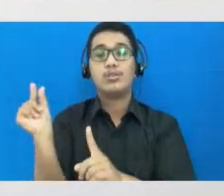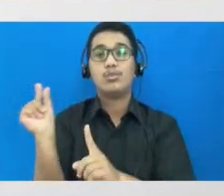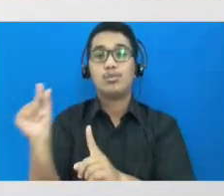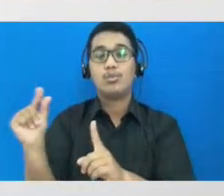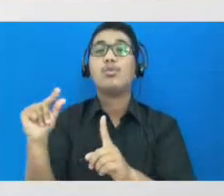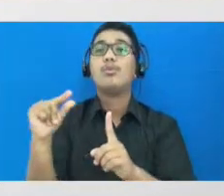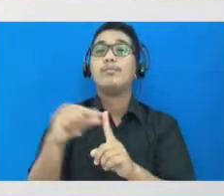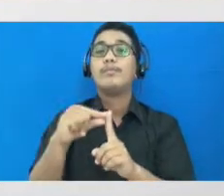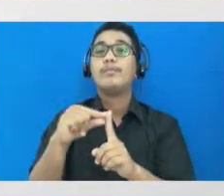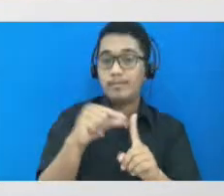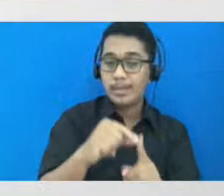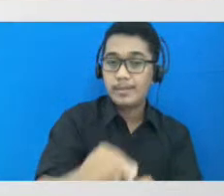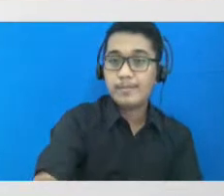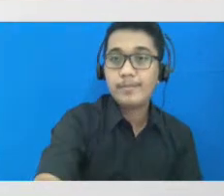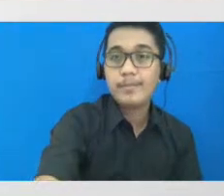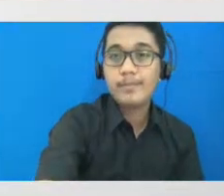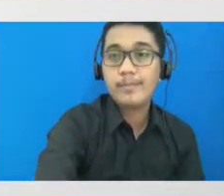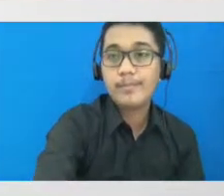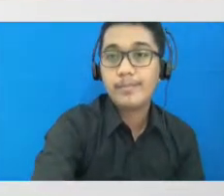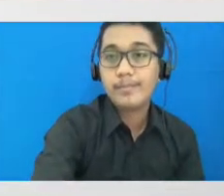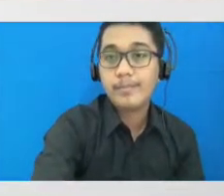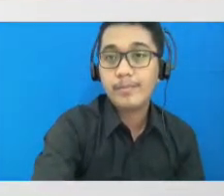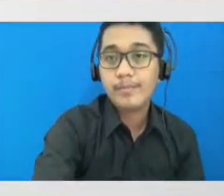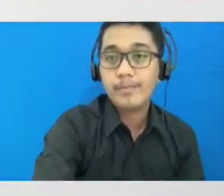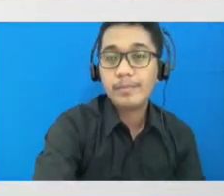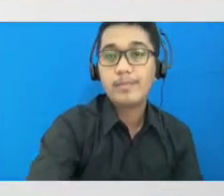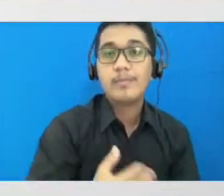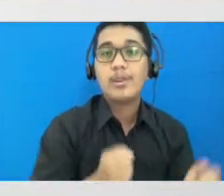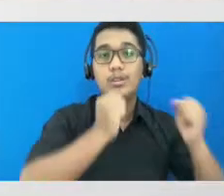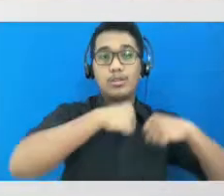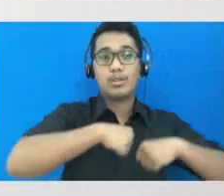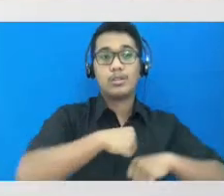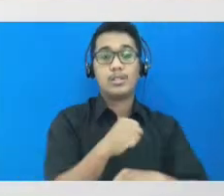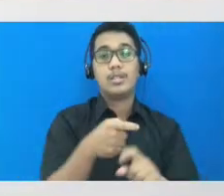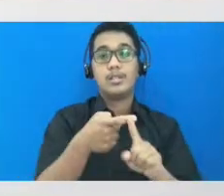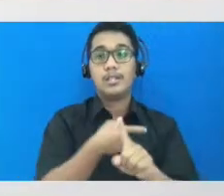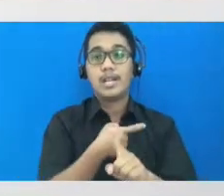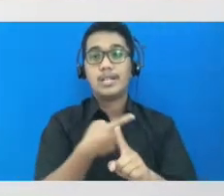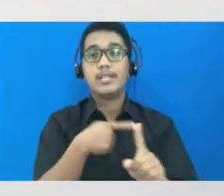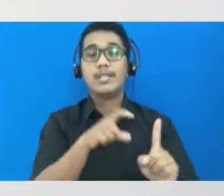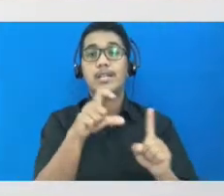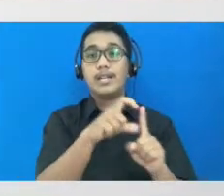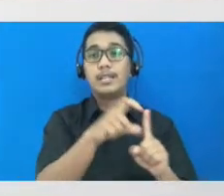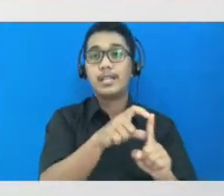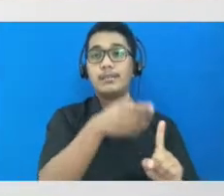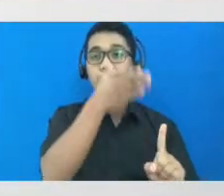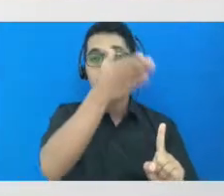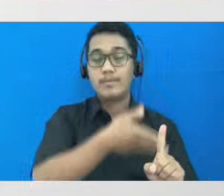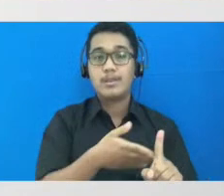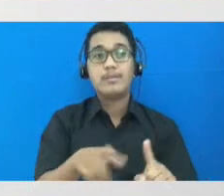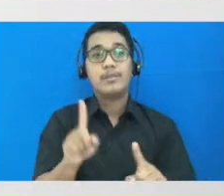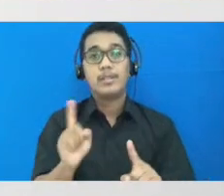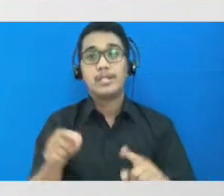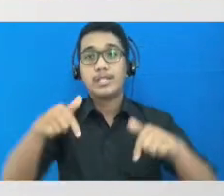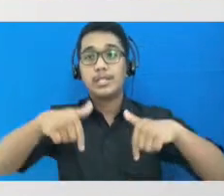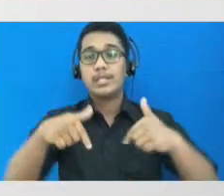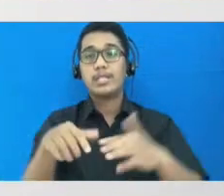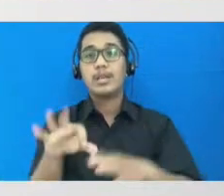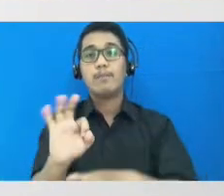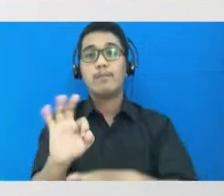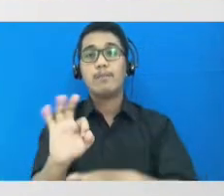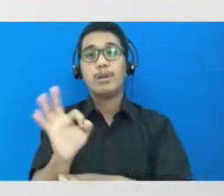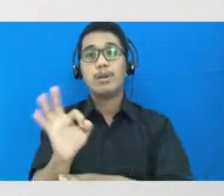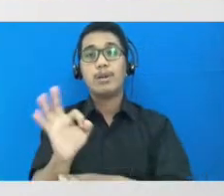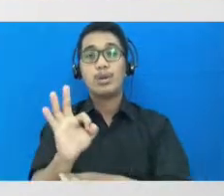dan konsen atau persetujuan dari data subjek. Memang pada bagian ini belum